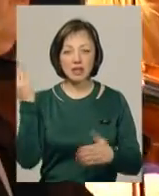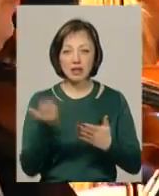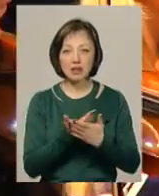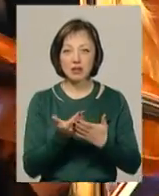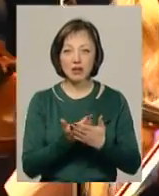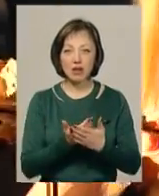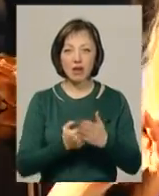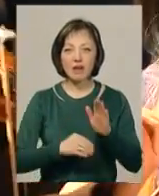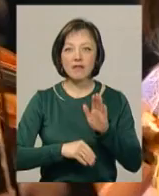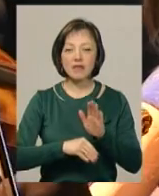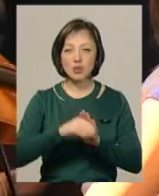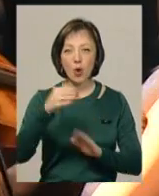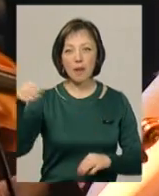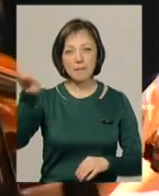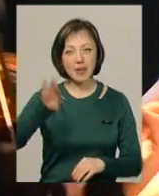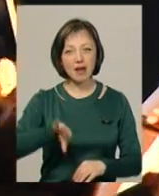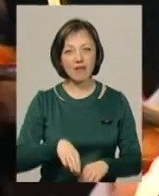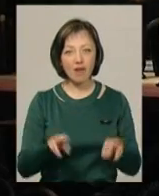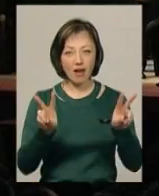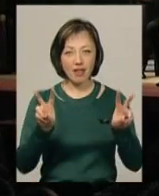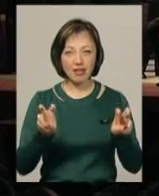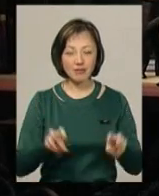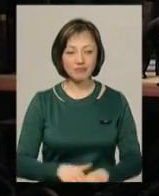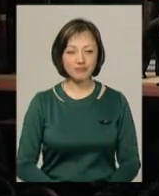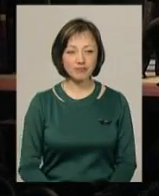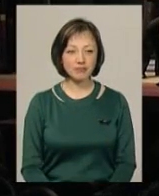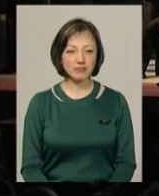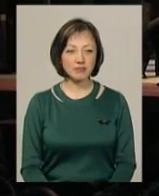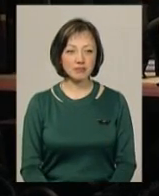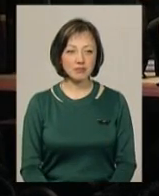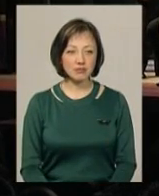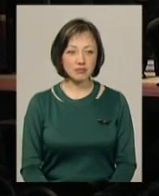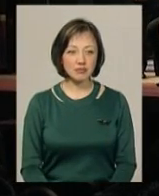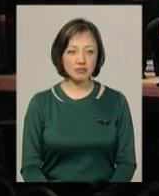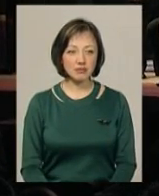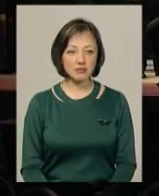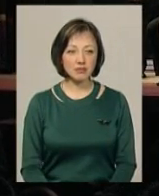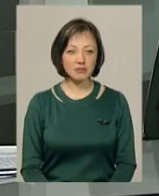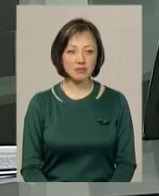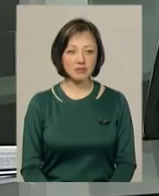кінострічки «Високий перевал». Наталя Захарчук, Олександр Горішевський, новини Поділля Центр.